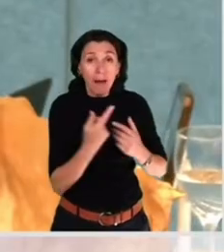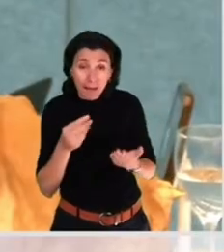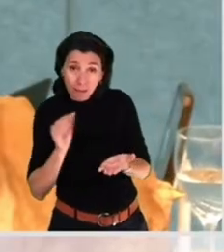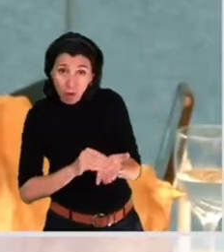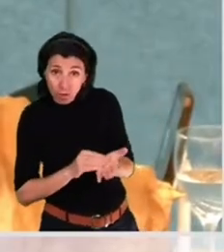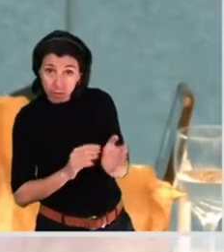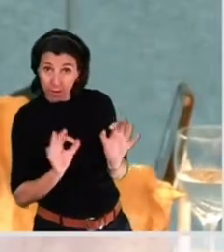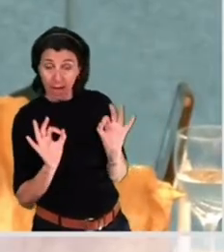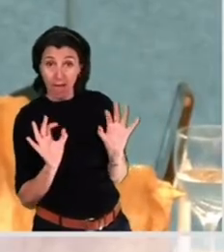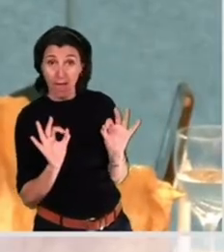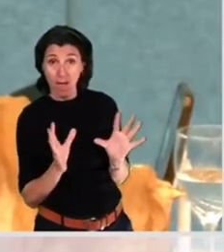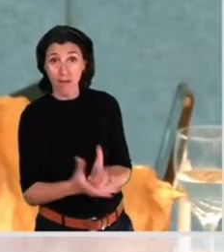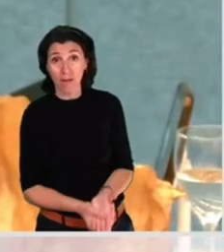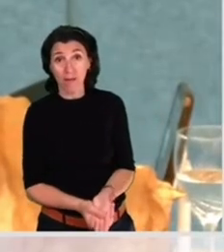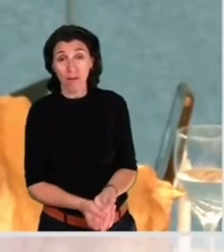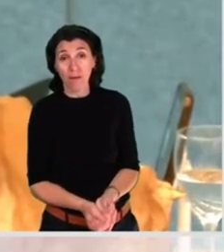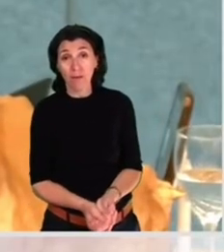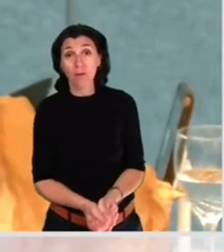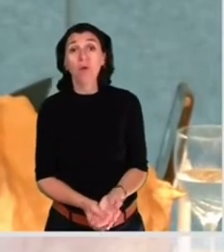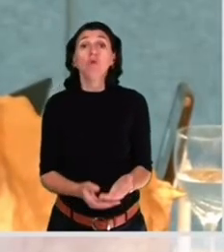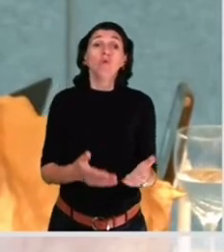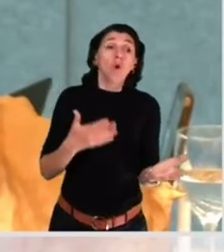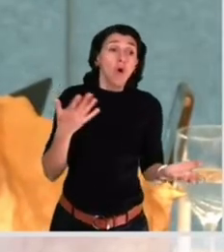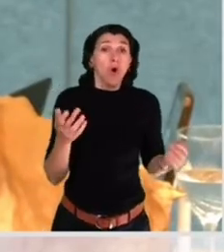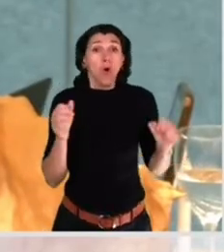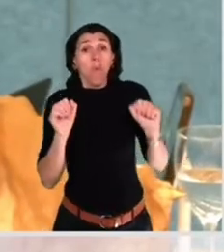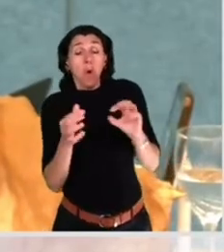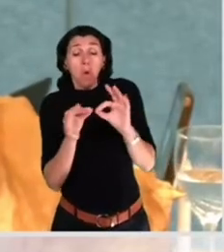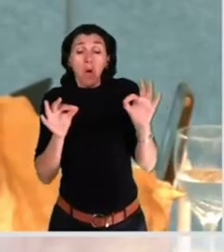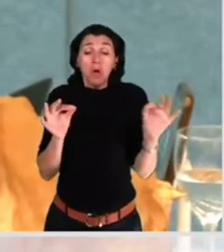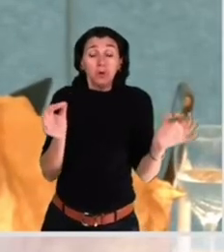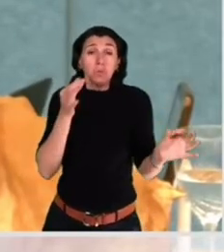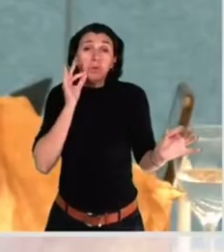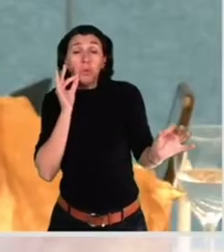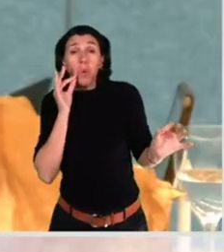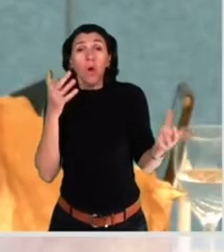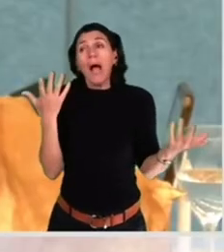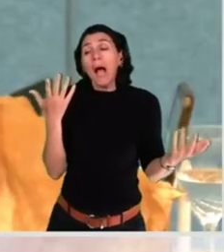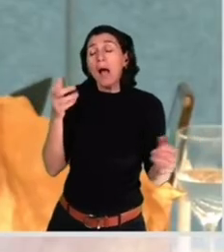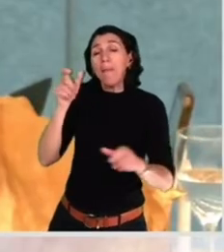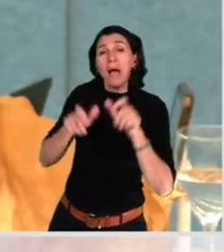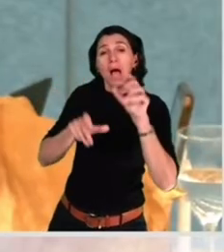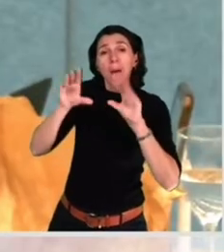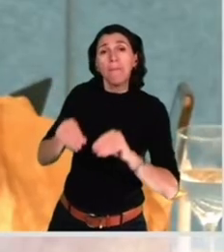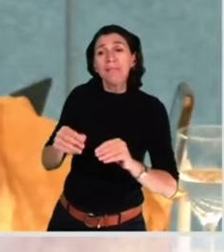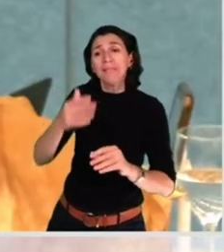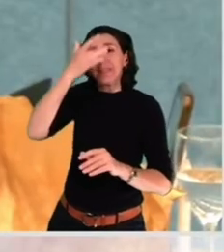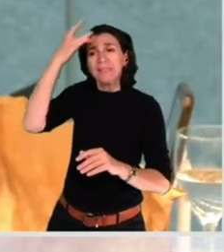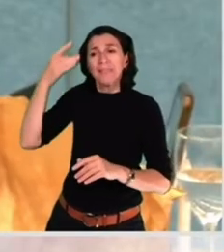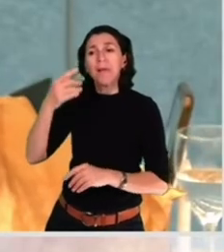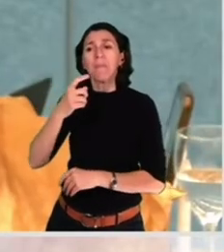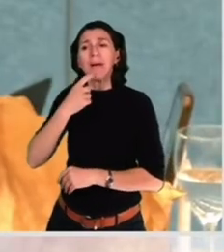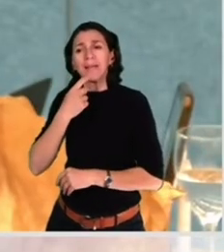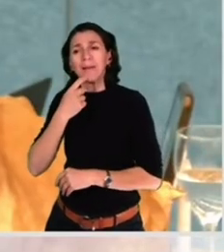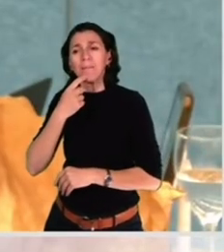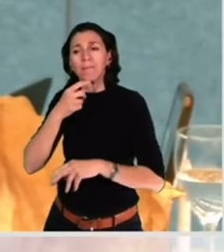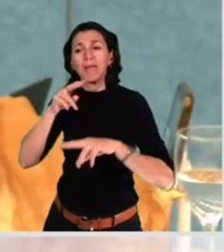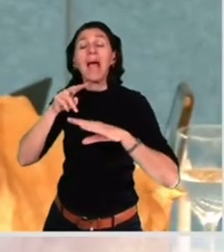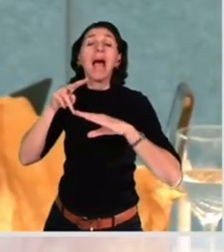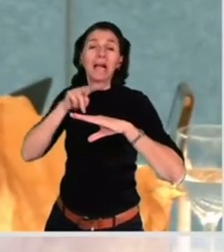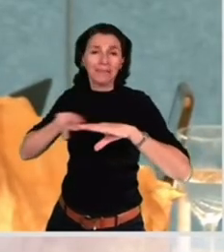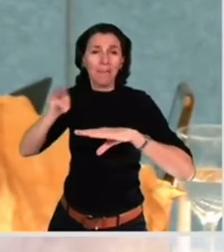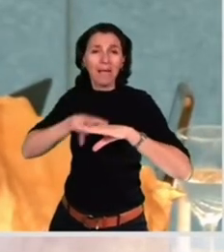Si ce n'est en passant pour dire que si les habitants de Saint-Martin-le-Vinoux se sont largement exprimés contre, c'est simplement parce